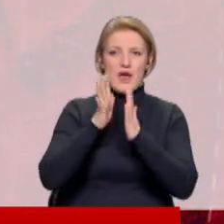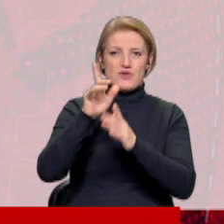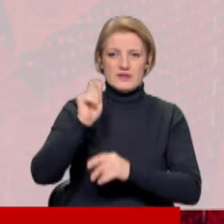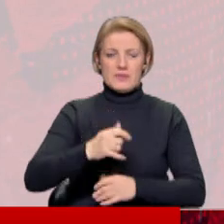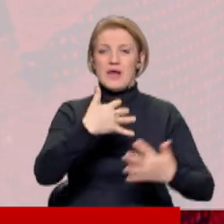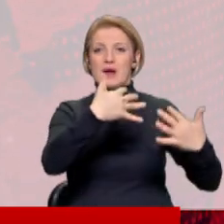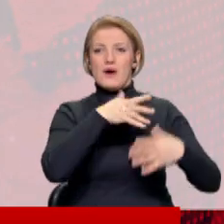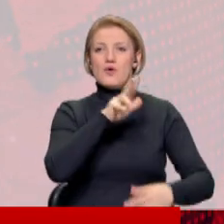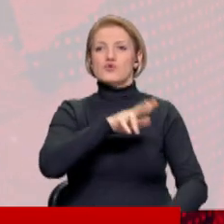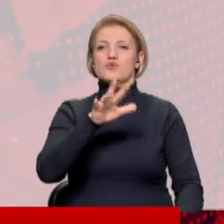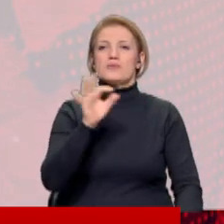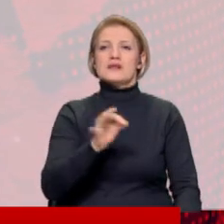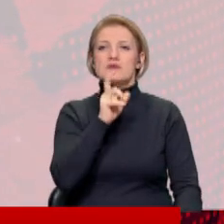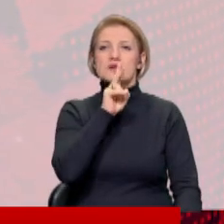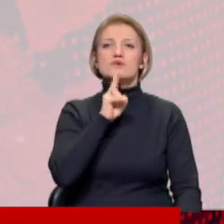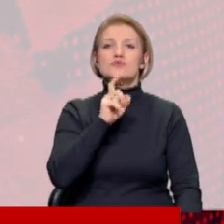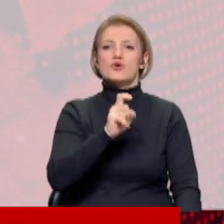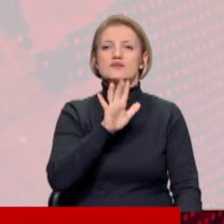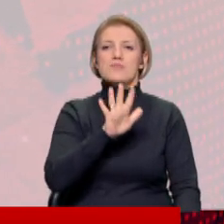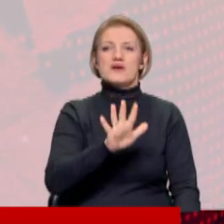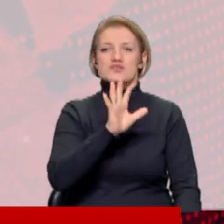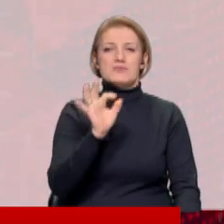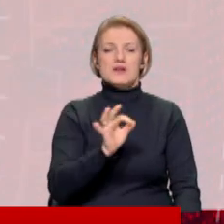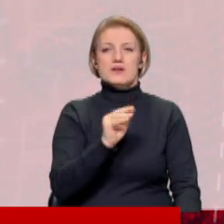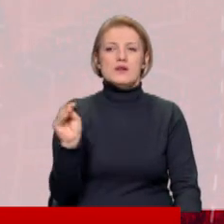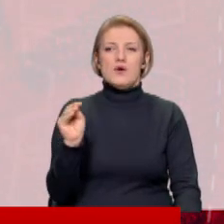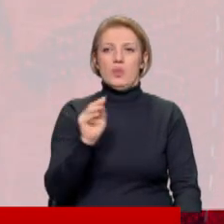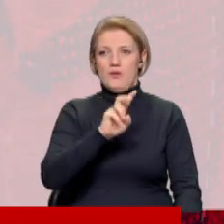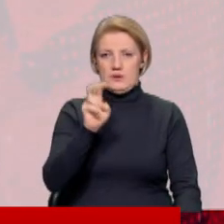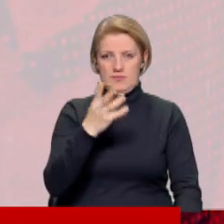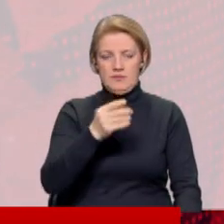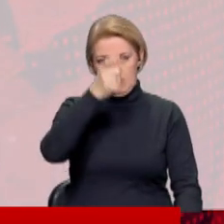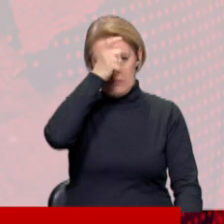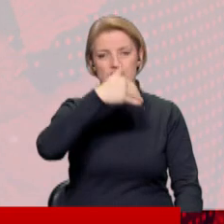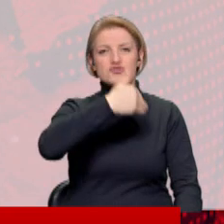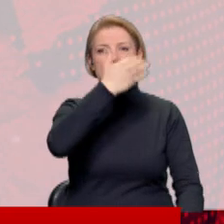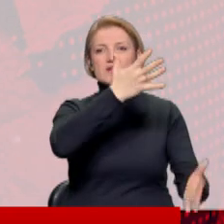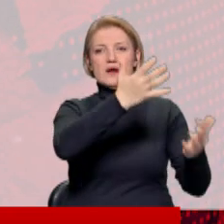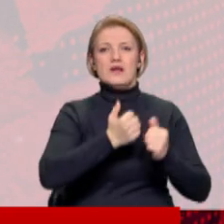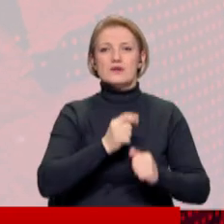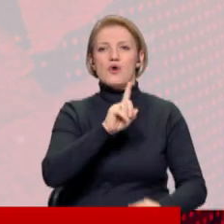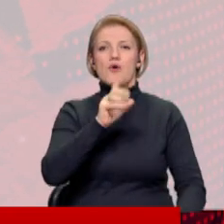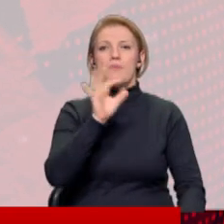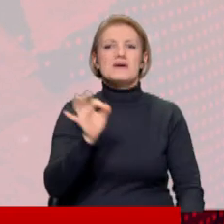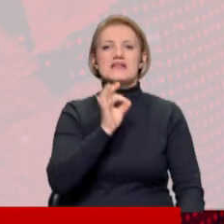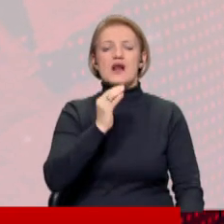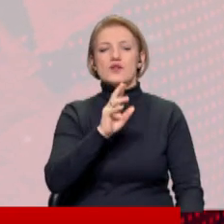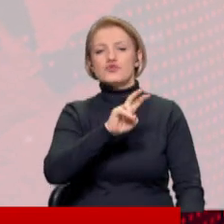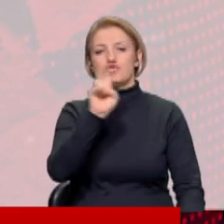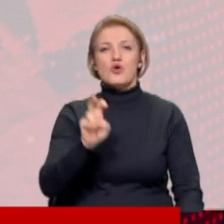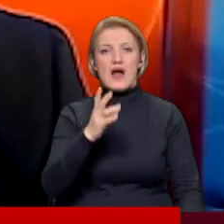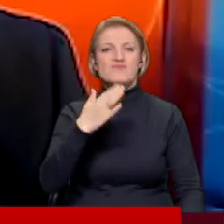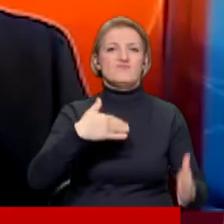ithalat 33 milyar 295 milyon dolar oldu Türkiye'nin dışarıdan aldığı 10 milyar dolar fazla ile